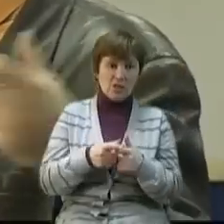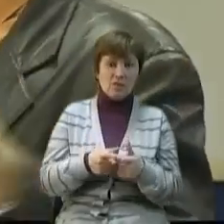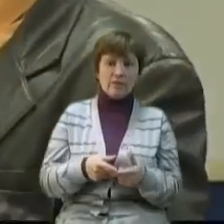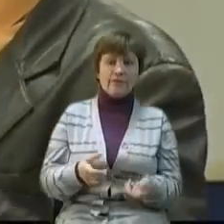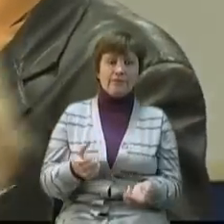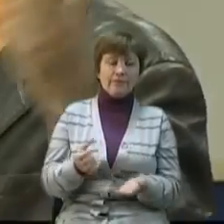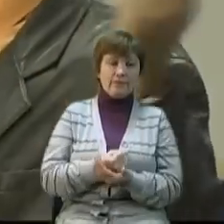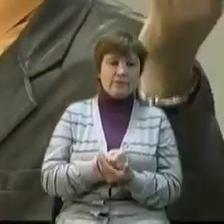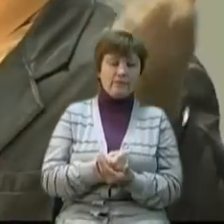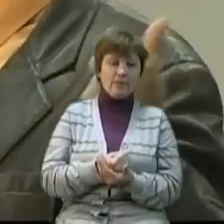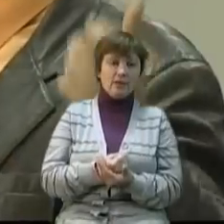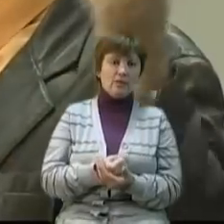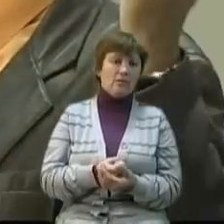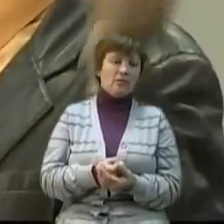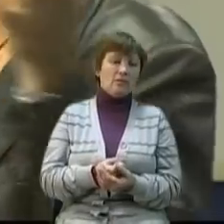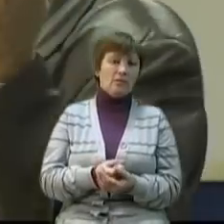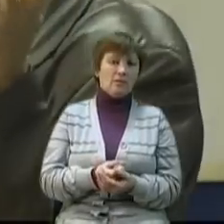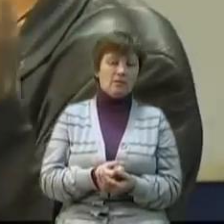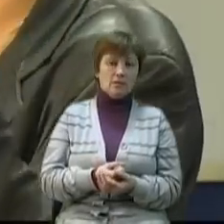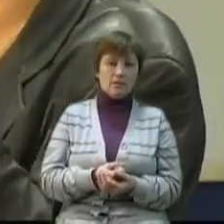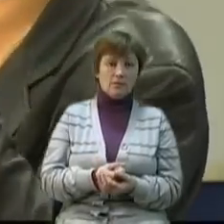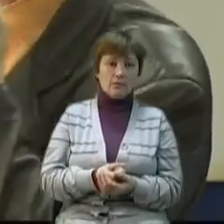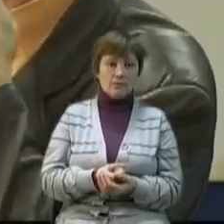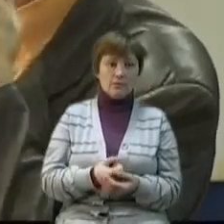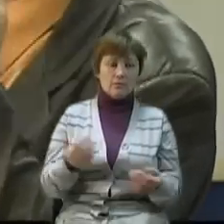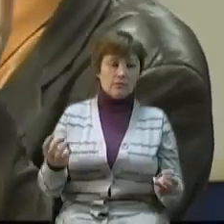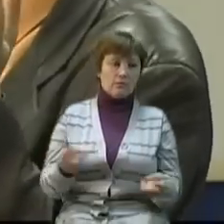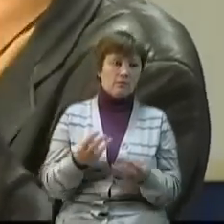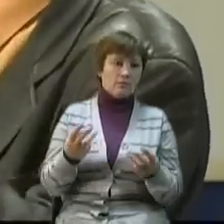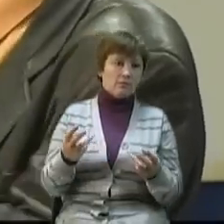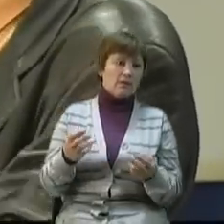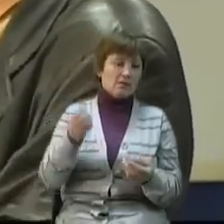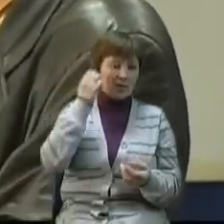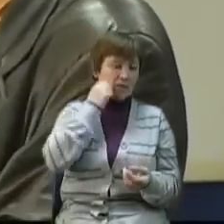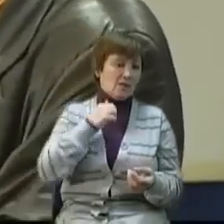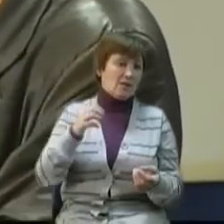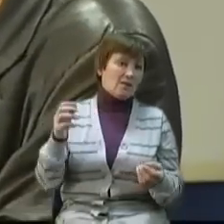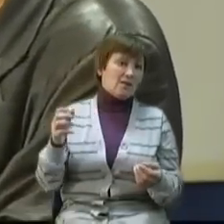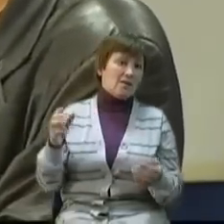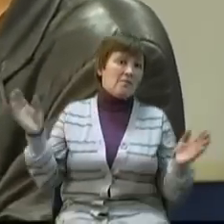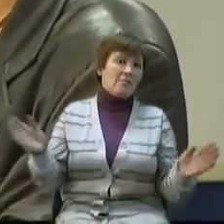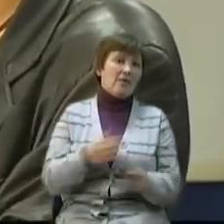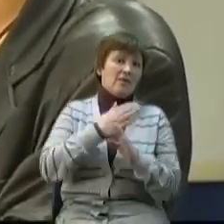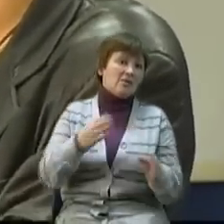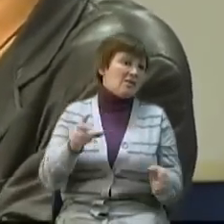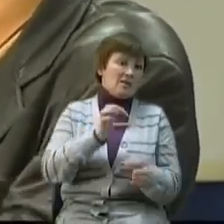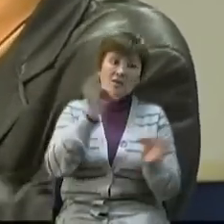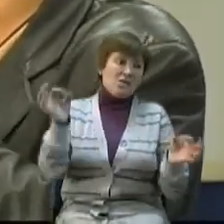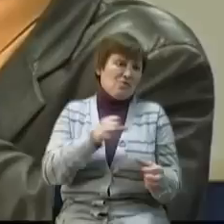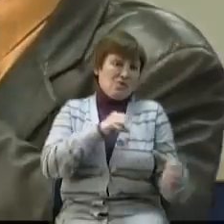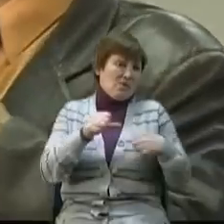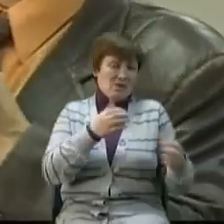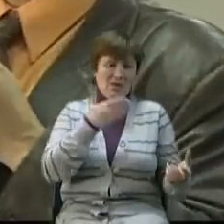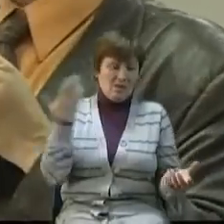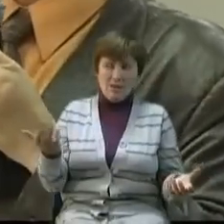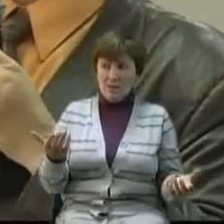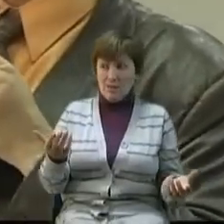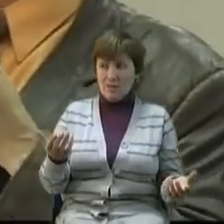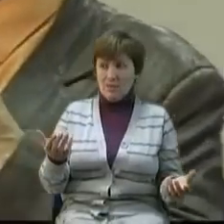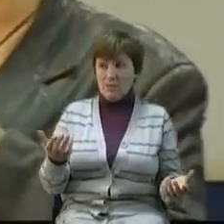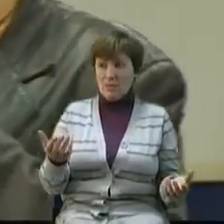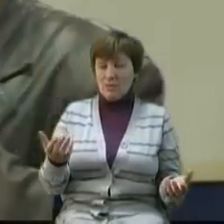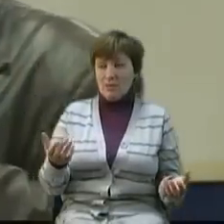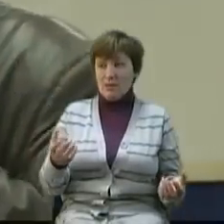там «Гори, гори», я думаю, что это такое, ничего греховного вроде такого особенного. Но потихонечку все